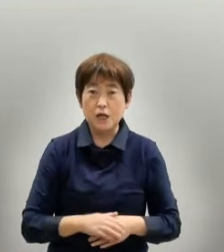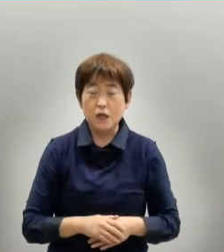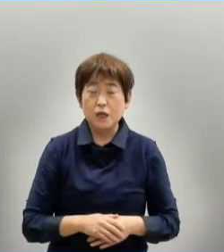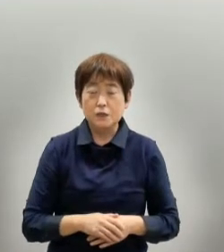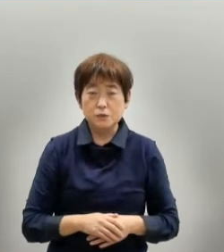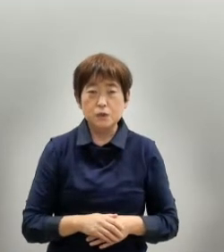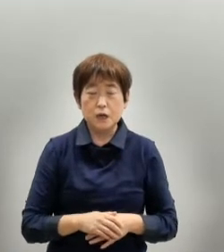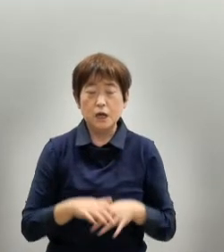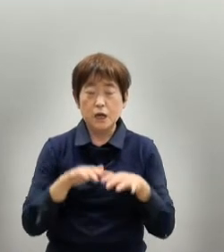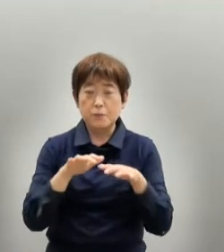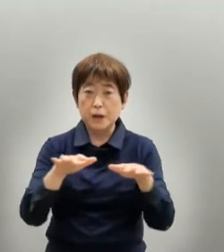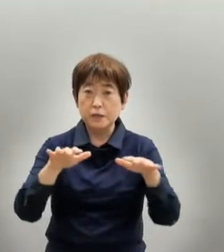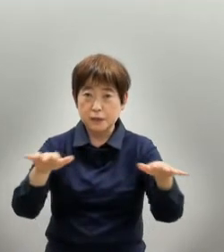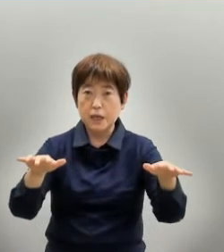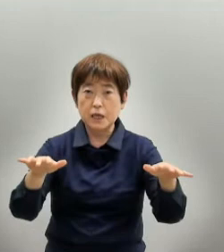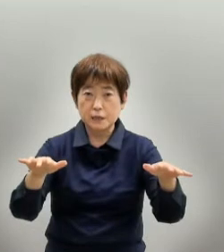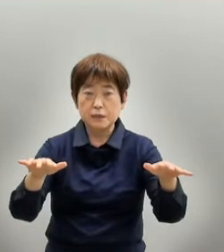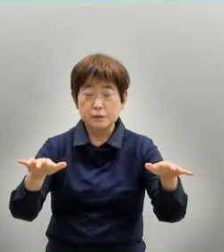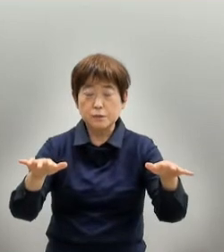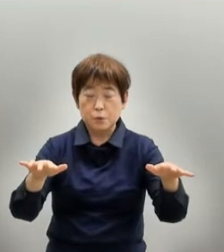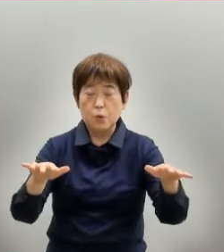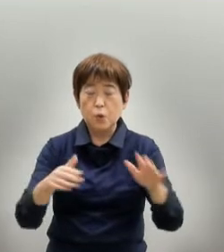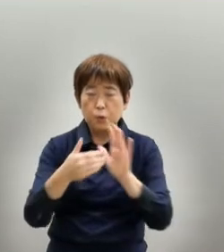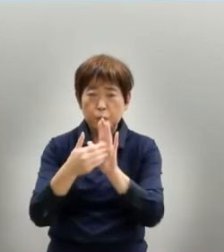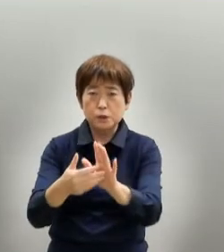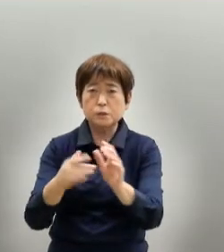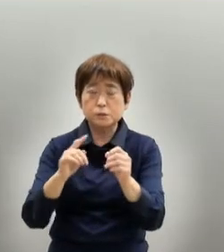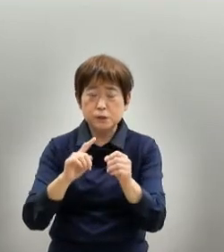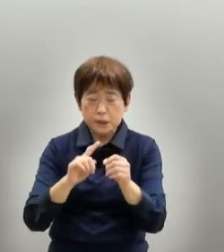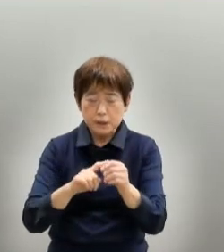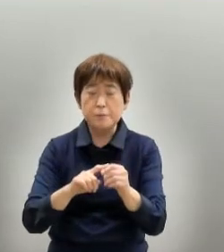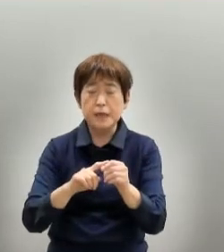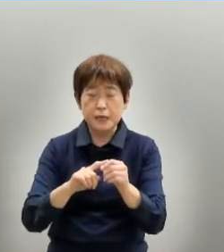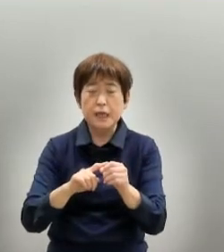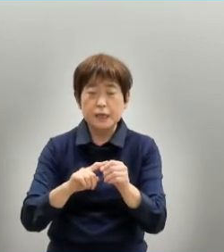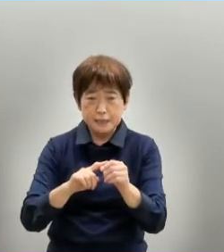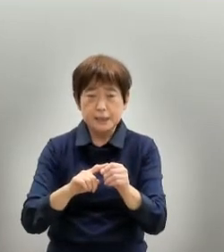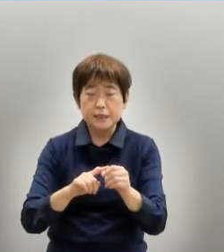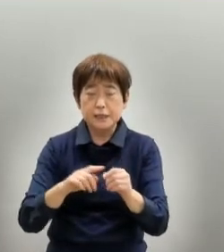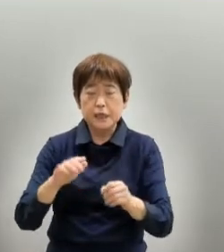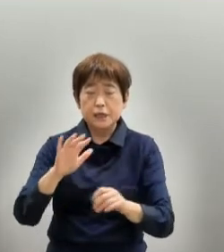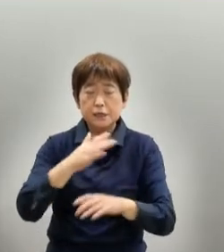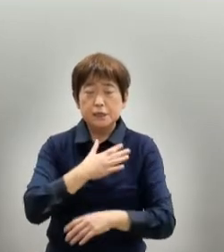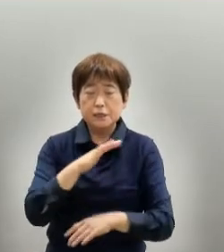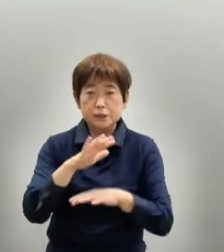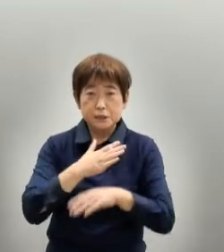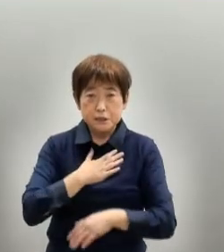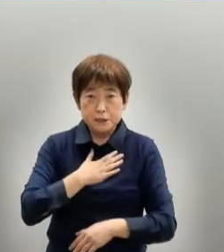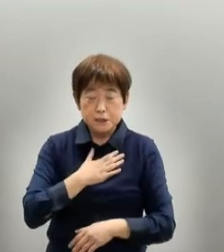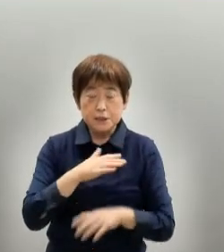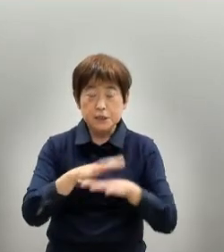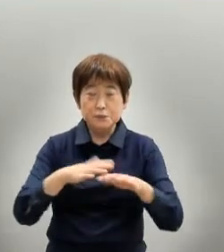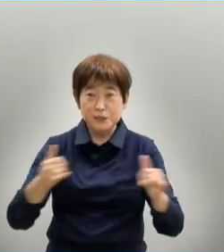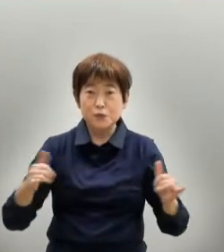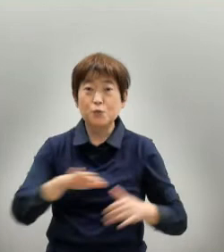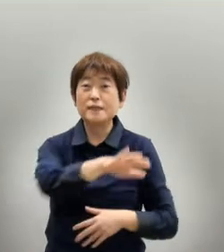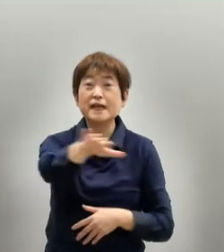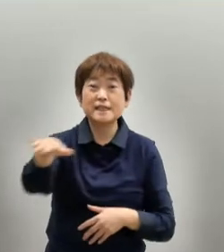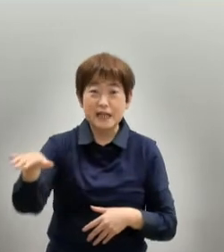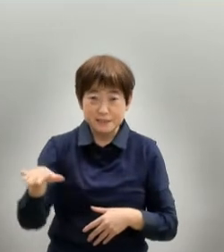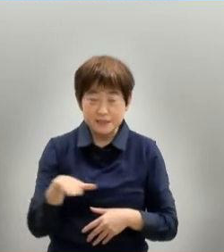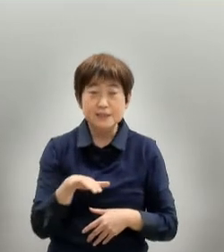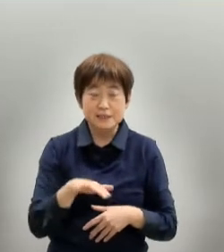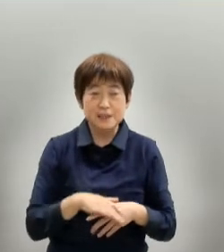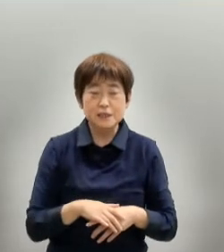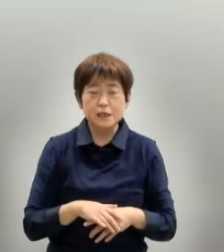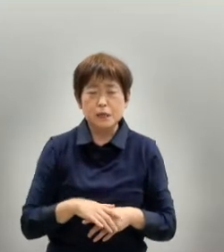防ぐというようなこと、そういう行動をですね、市民の皆さんにとってもらうというような意味で、不特定多数と接する場所の名